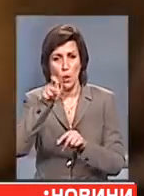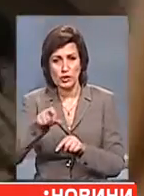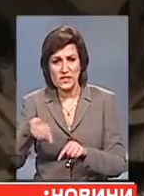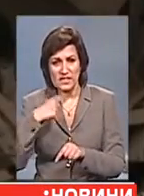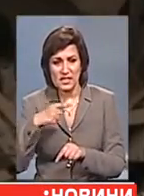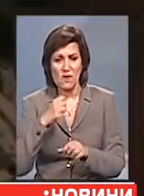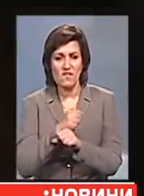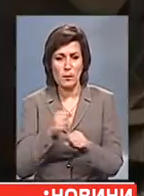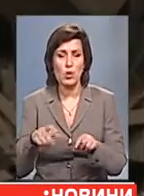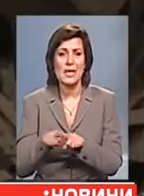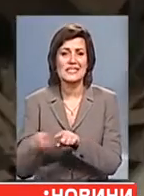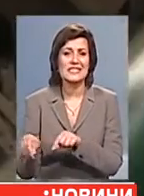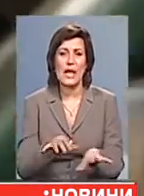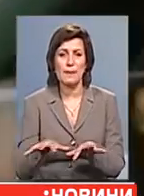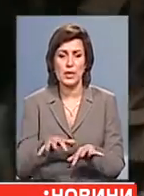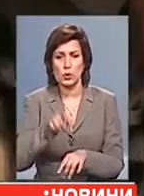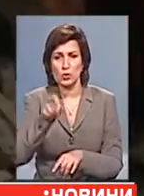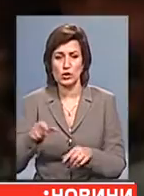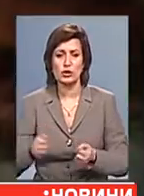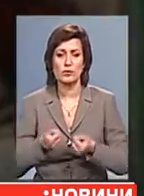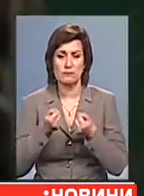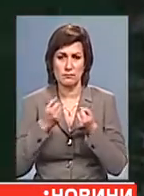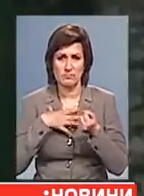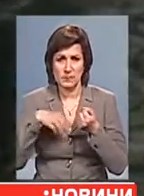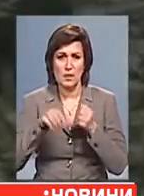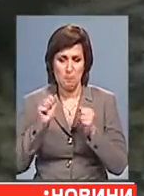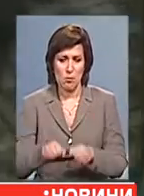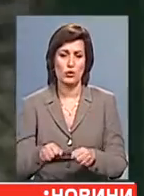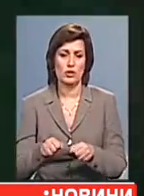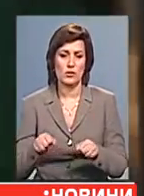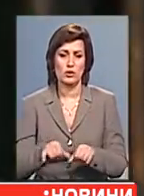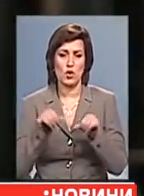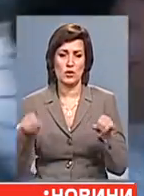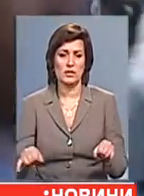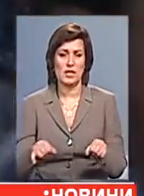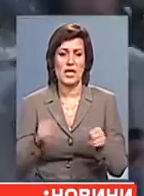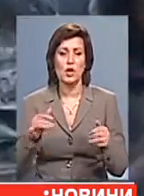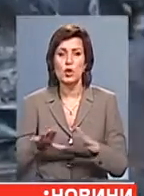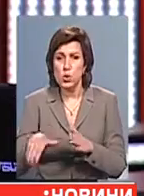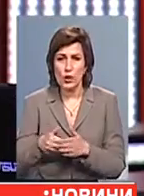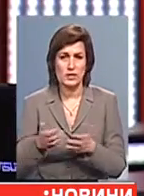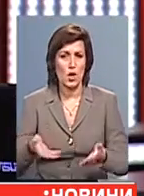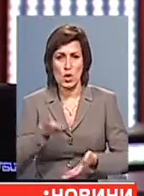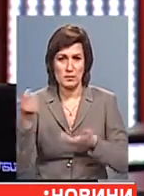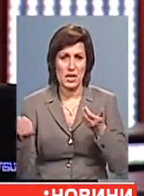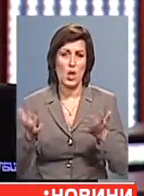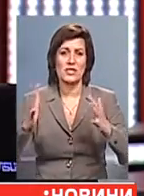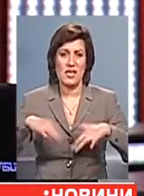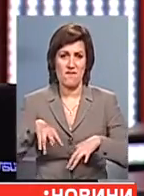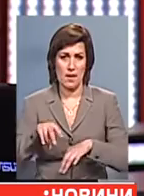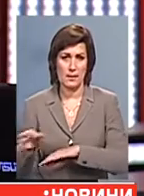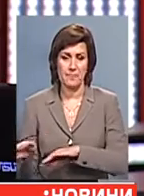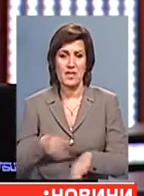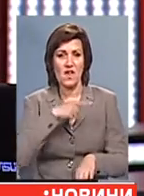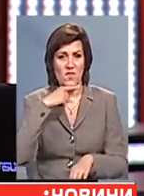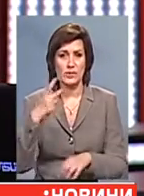вибух нагадував землетрус. Число жертв може зрости. Рятувальники досі розбирають завали. Ну, а в